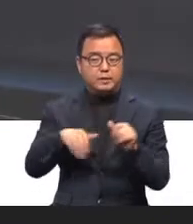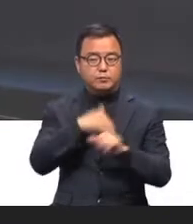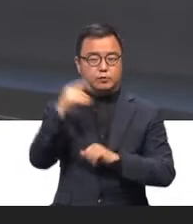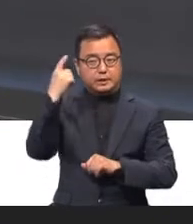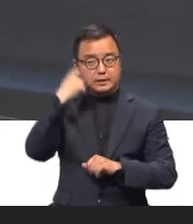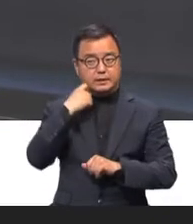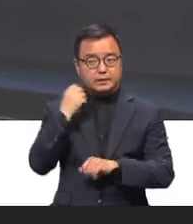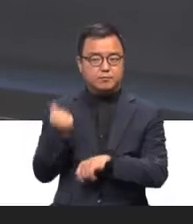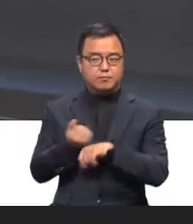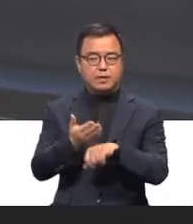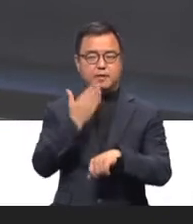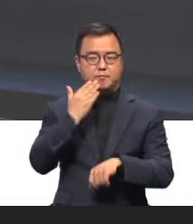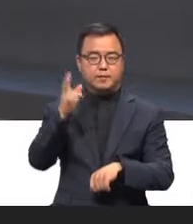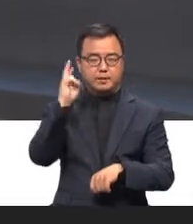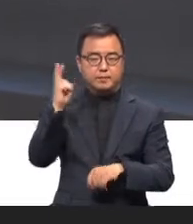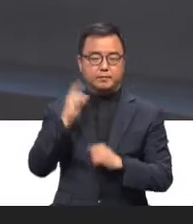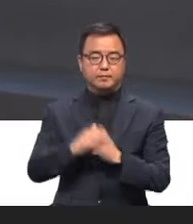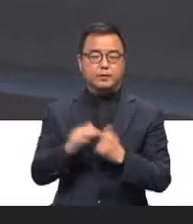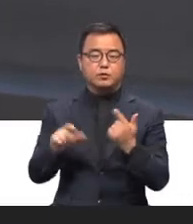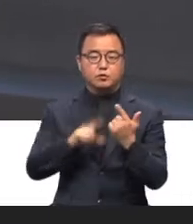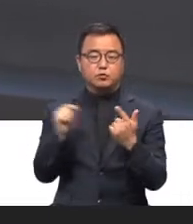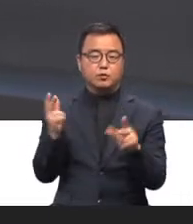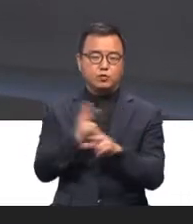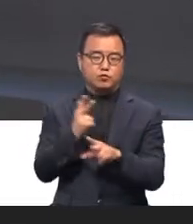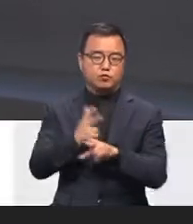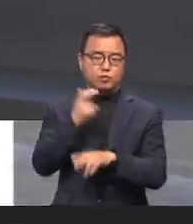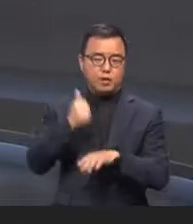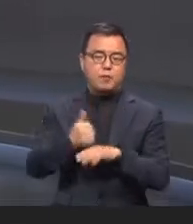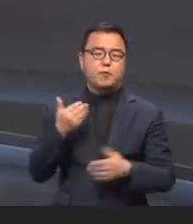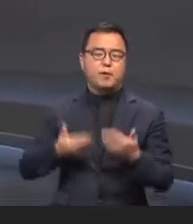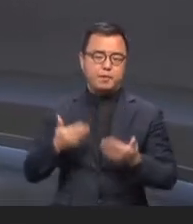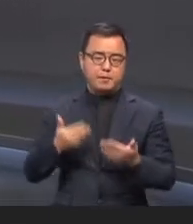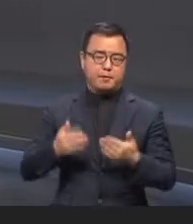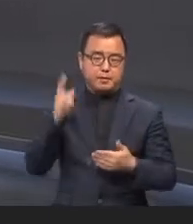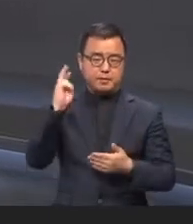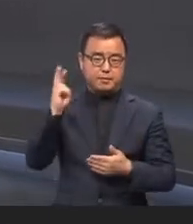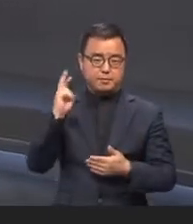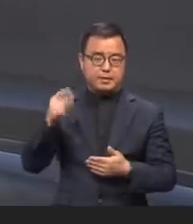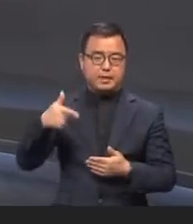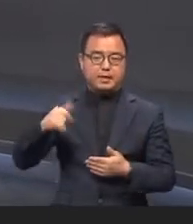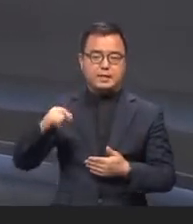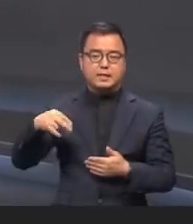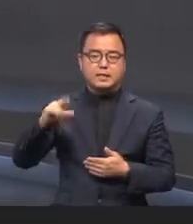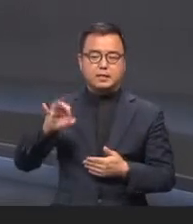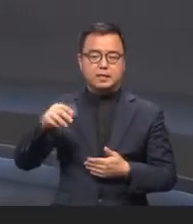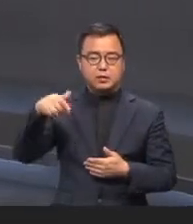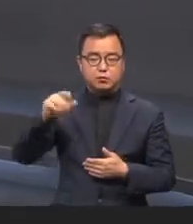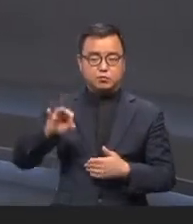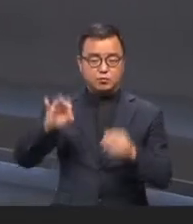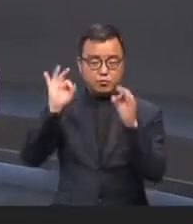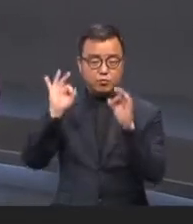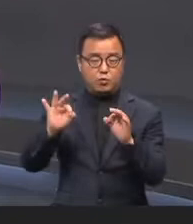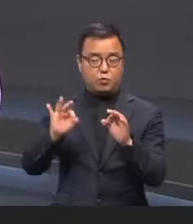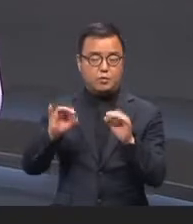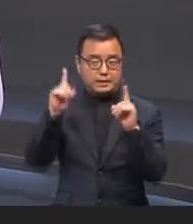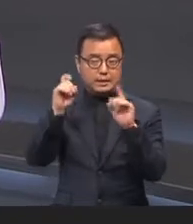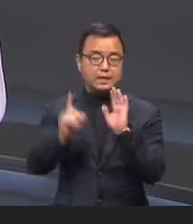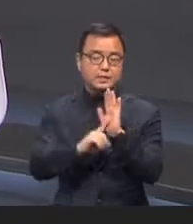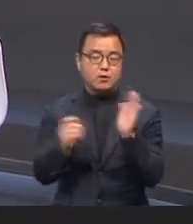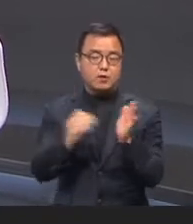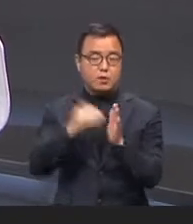것으로 기대가 됩니다. 네, 뭐 6월 주말은 바쁠 것 같습니다. 가족끼리 나와서 기생충 보고 또 에릭 요한슨 작품까지